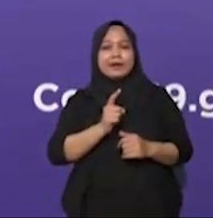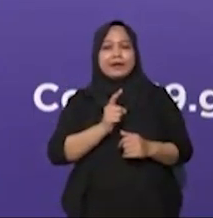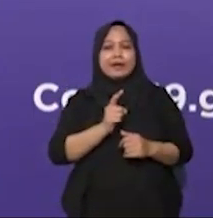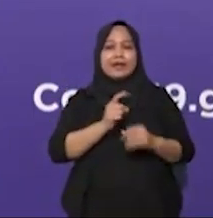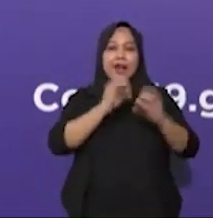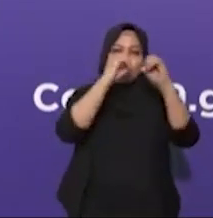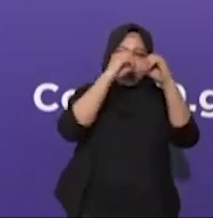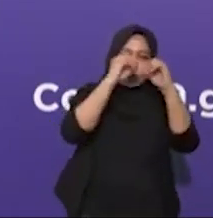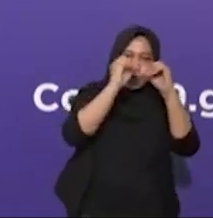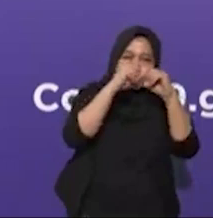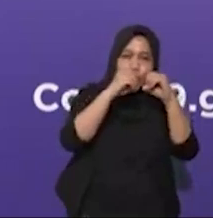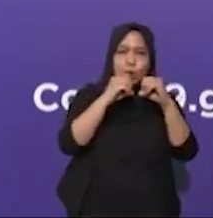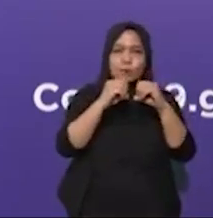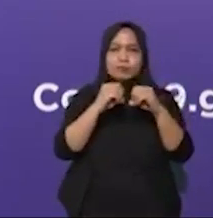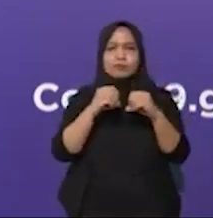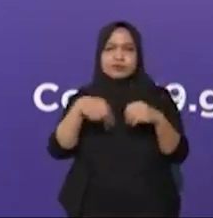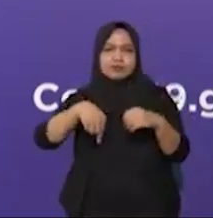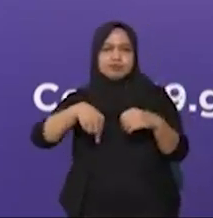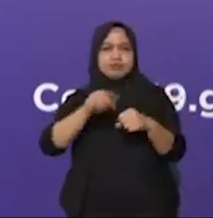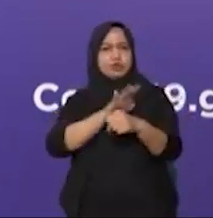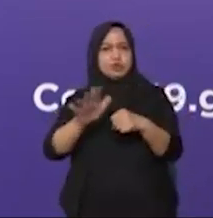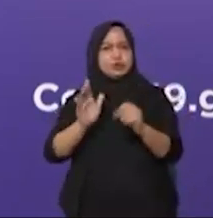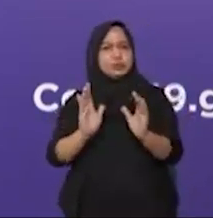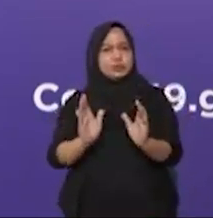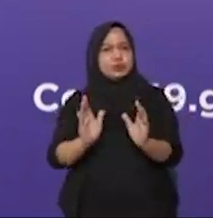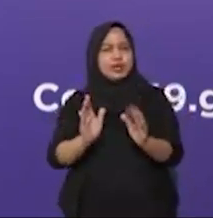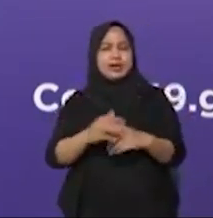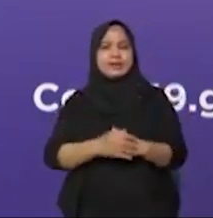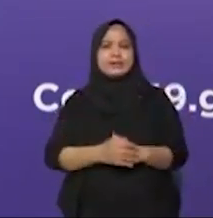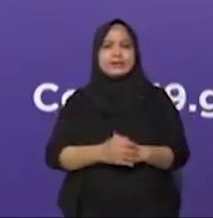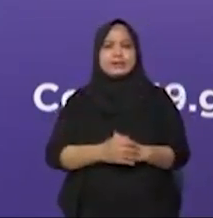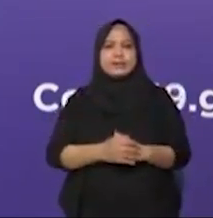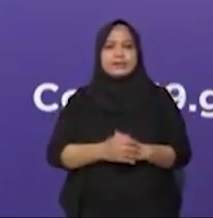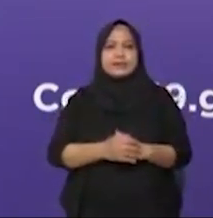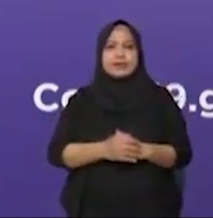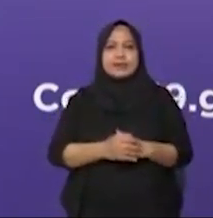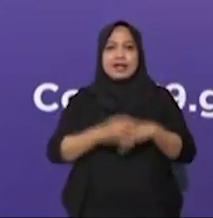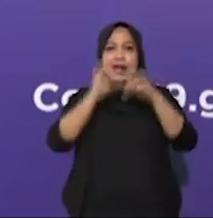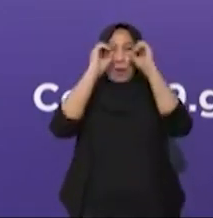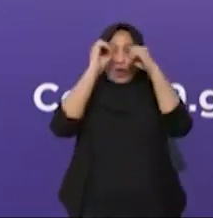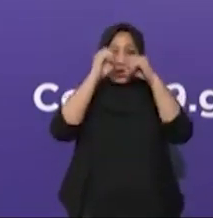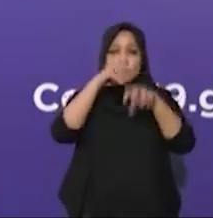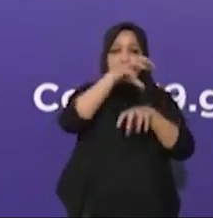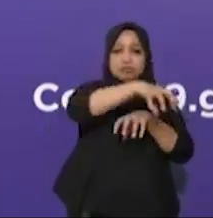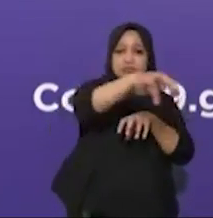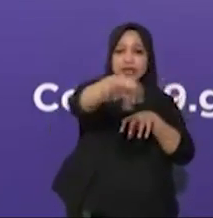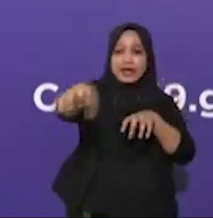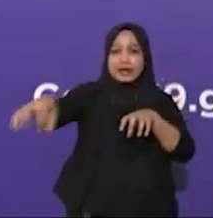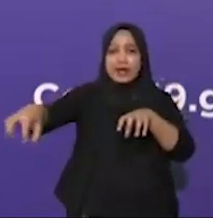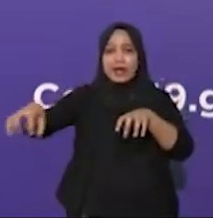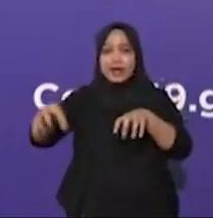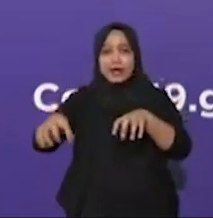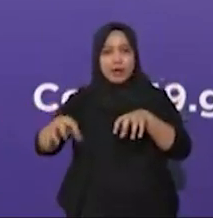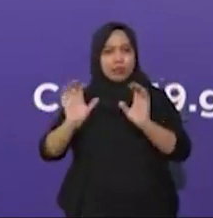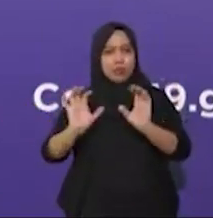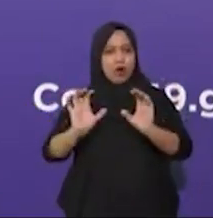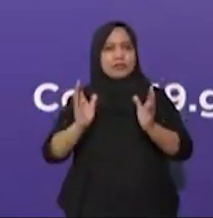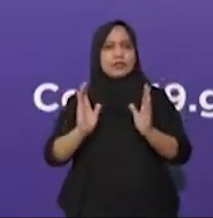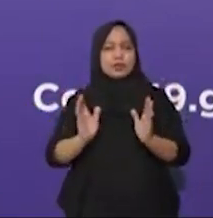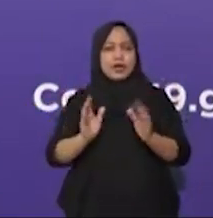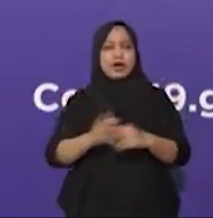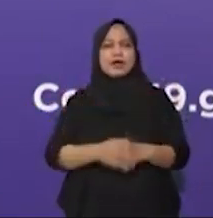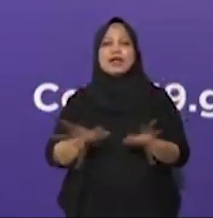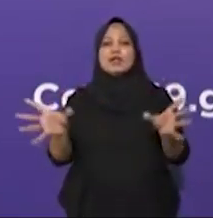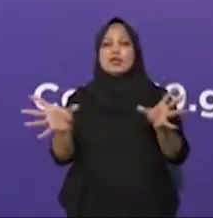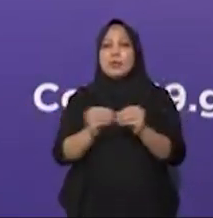laboratorium dan sebagainya cukup dan sudah tersebar dibanyak tempat kami sudah mengaktifkan